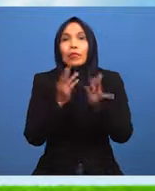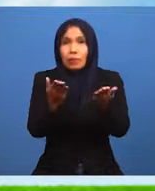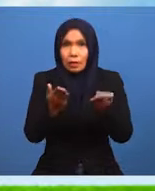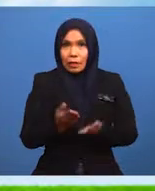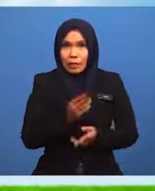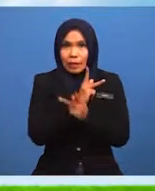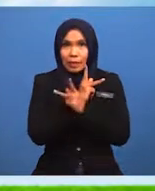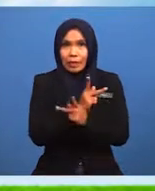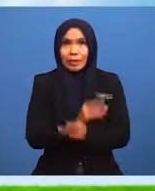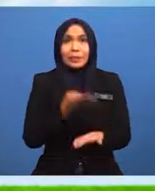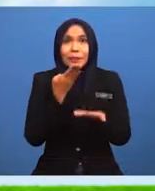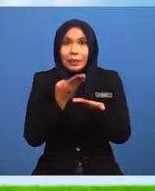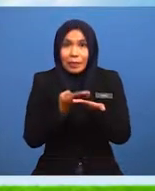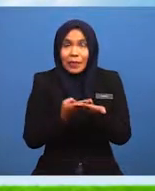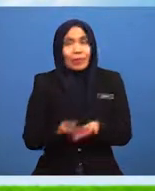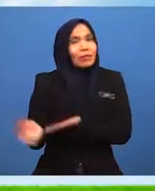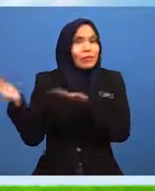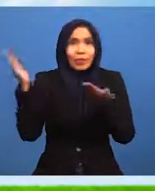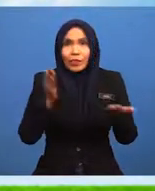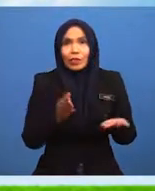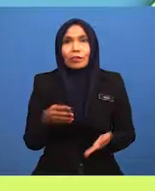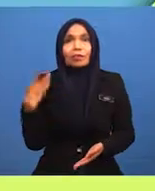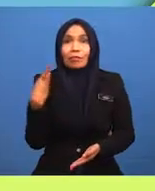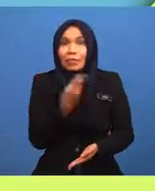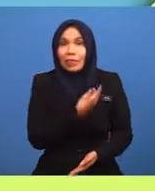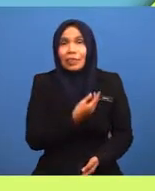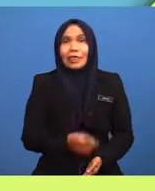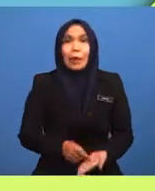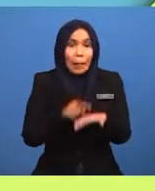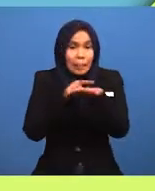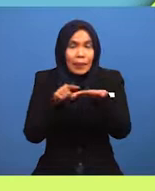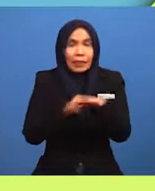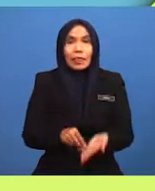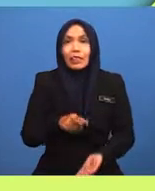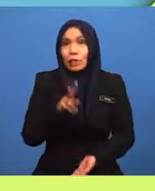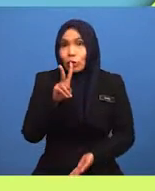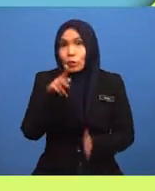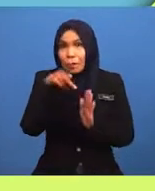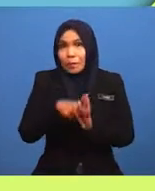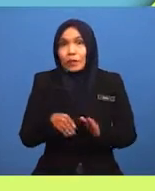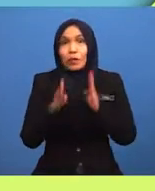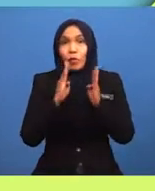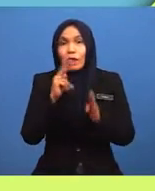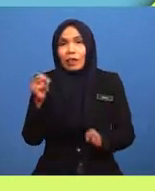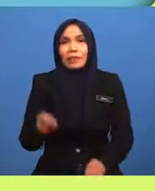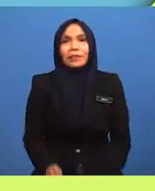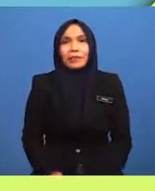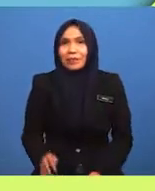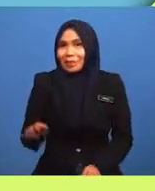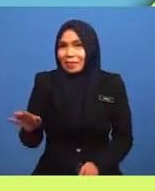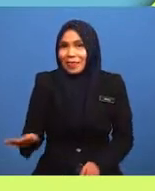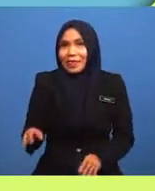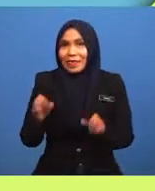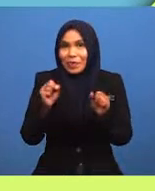Baik, jom kita baca dua perbualan ini. Dek, bolehkah abang bermain dengan patung